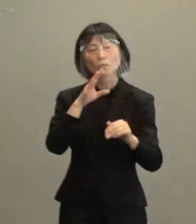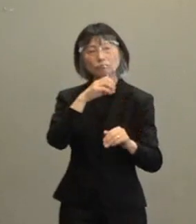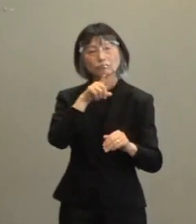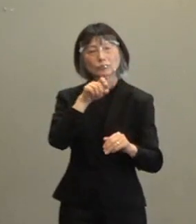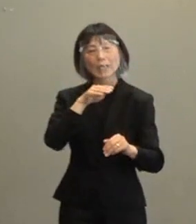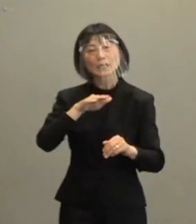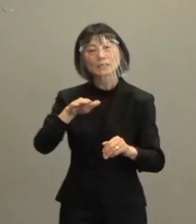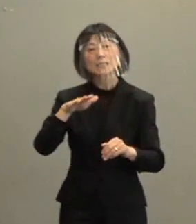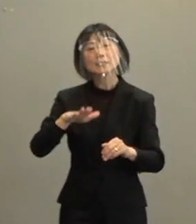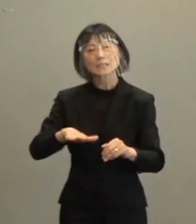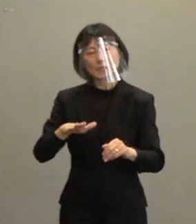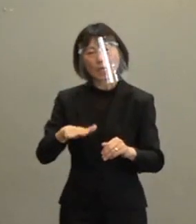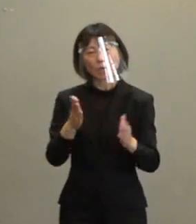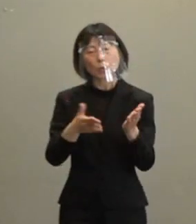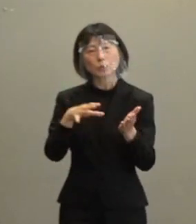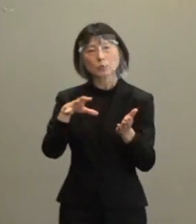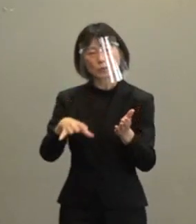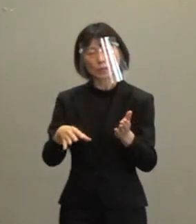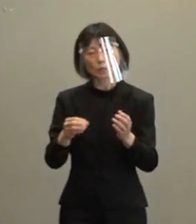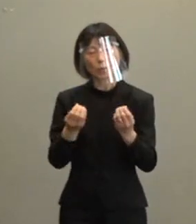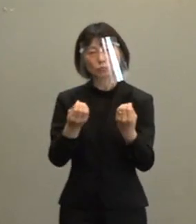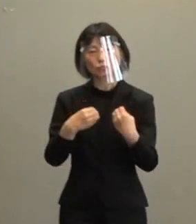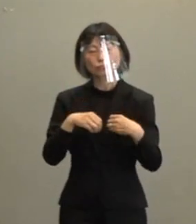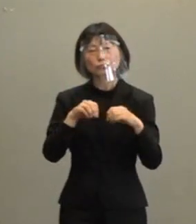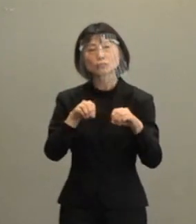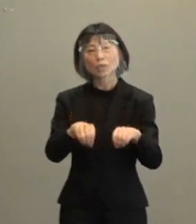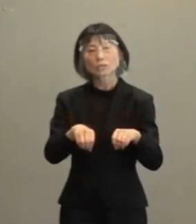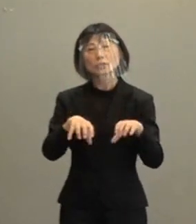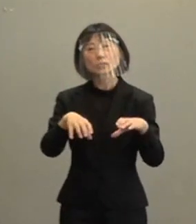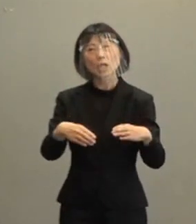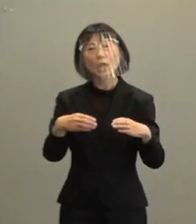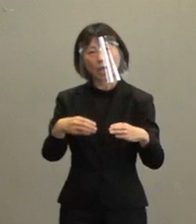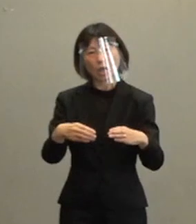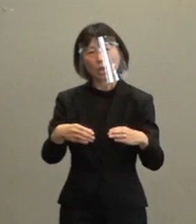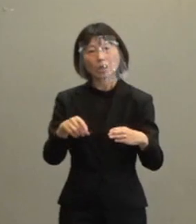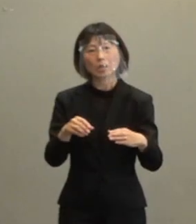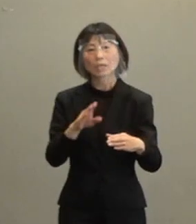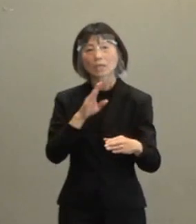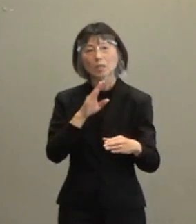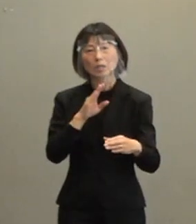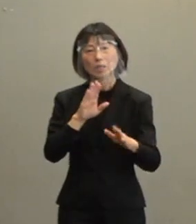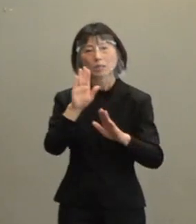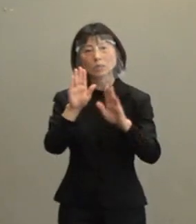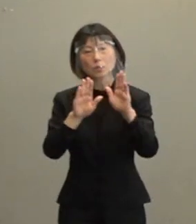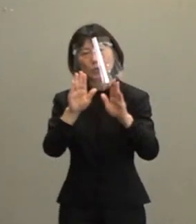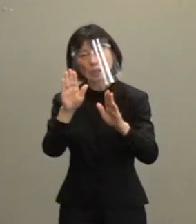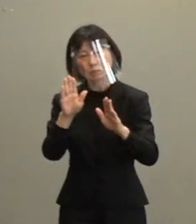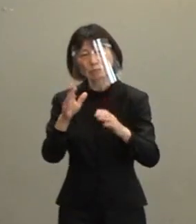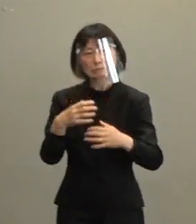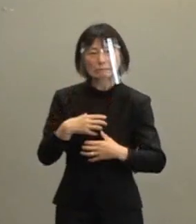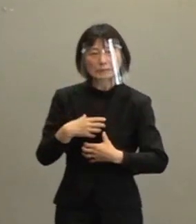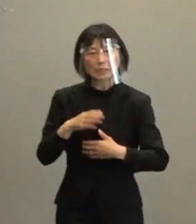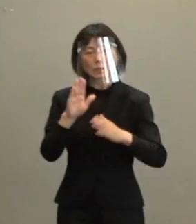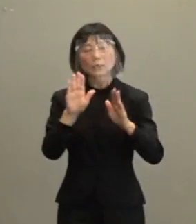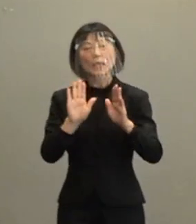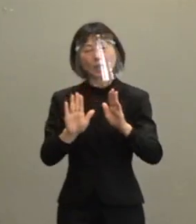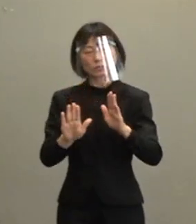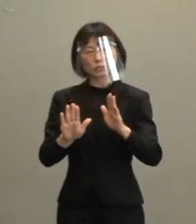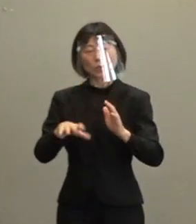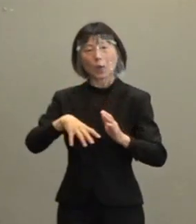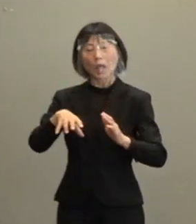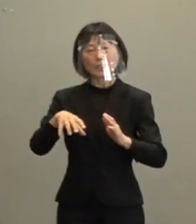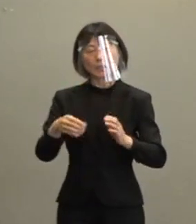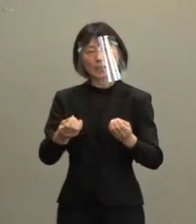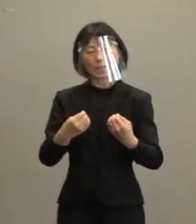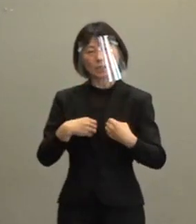ったり、まあ、保育所等でのクラスターであったり、まあ、現状でもまあ散見される状況があるかと思うんですが、まあ、このあたりこの